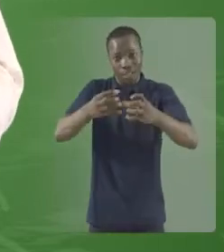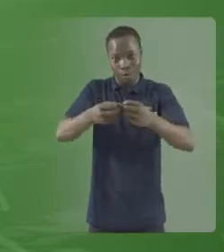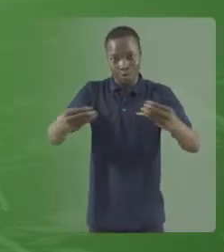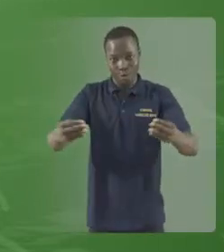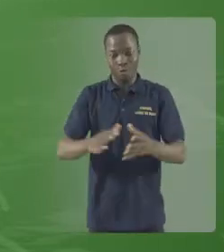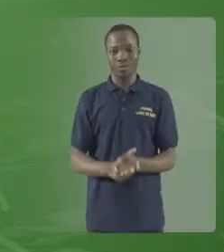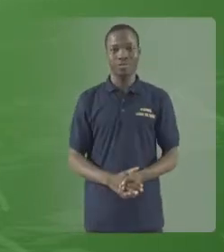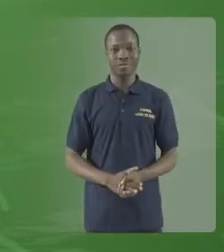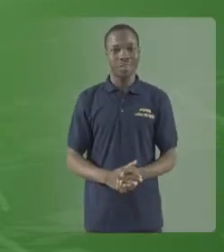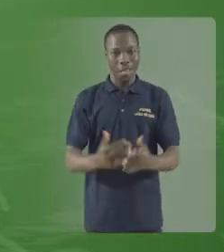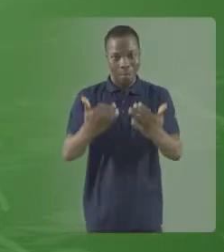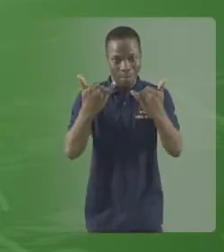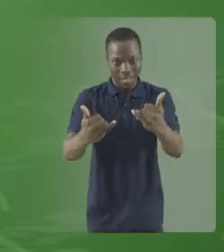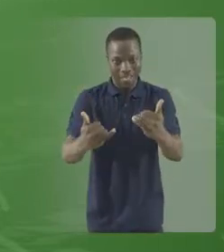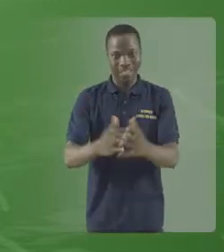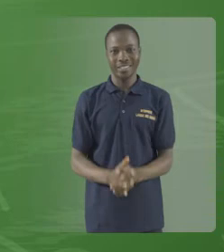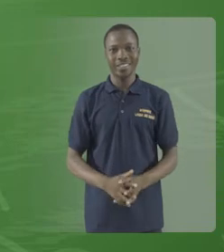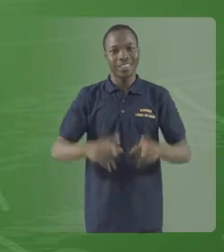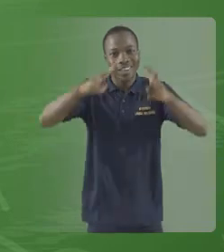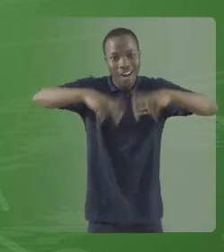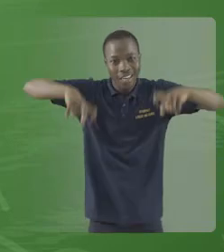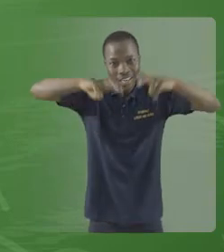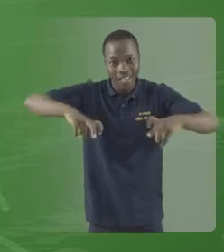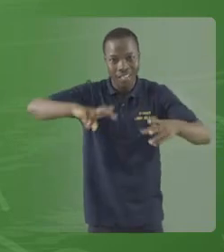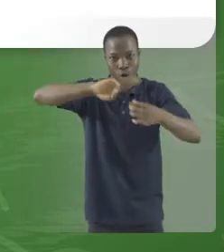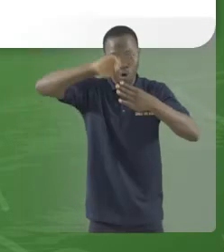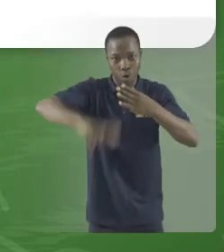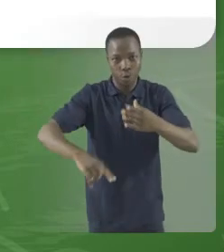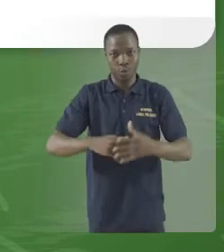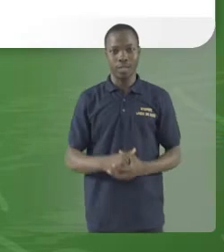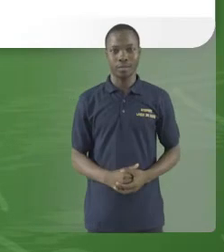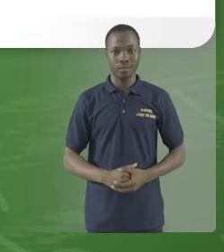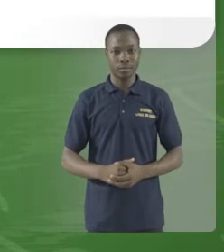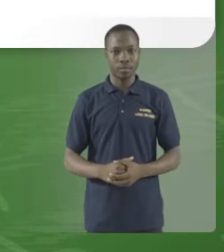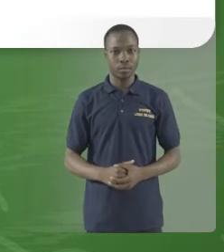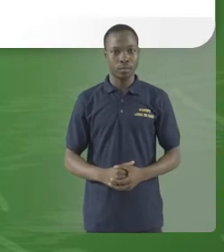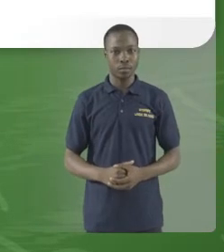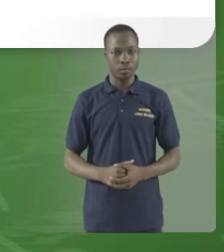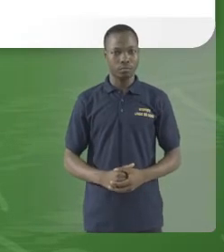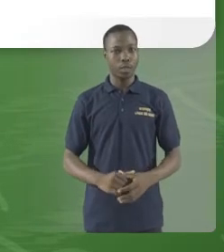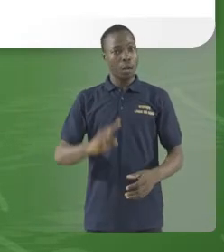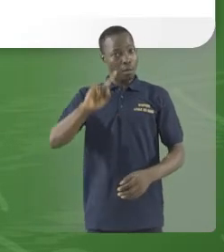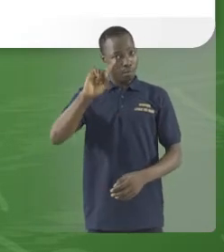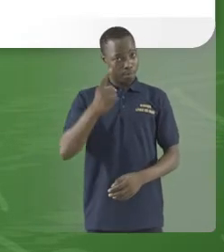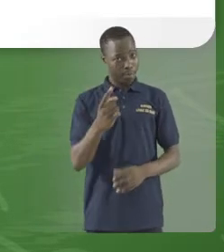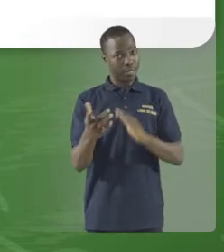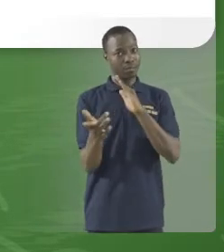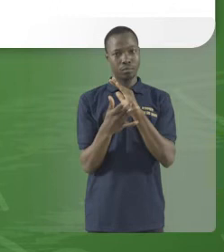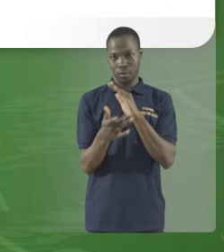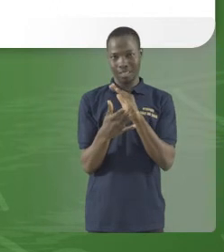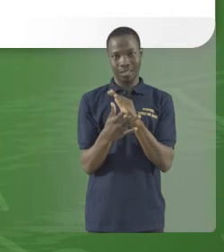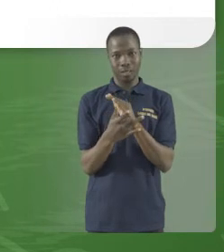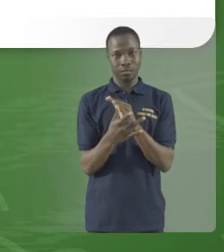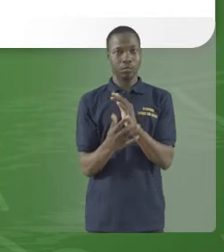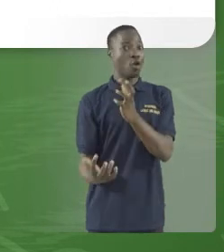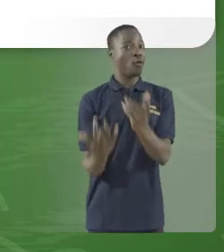3, analyse des résultats. Les cultures sur brûlis et les feux de